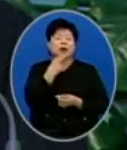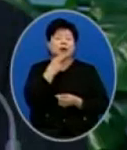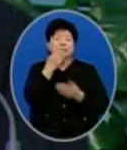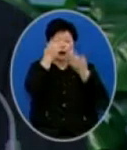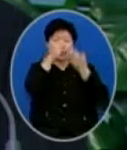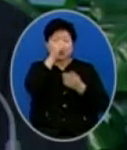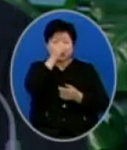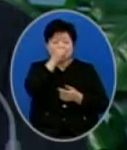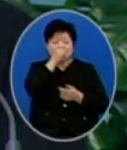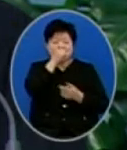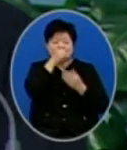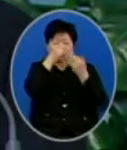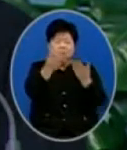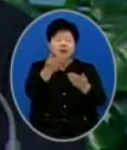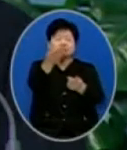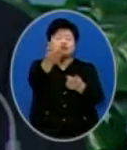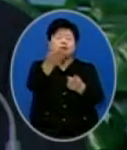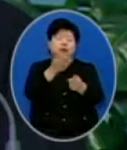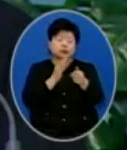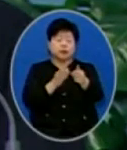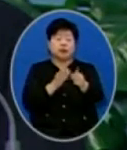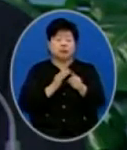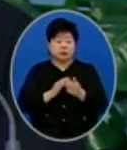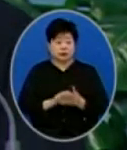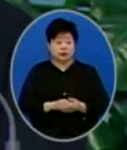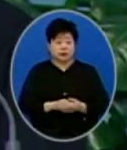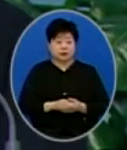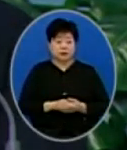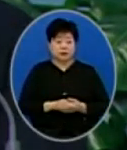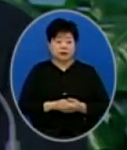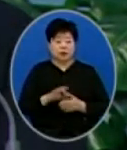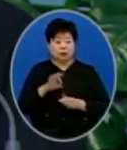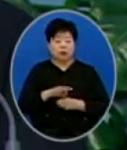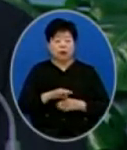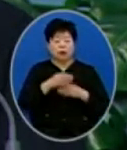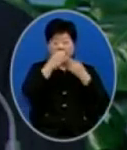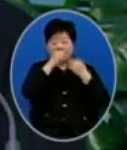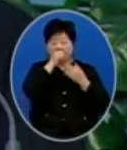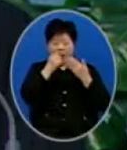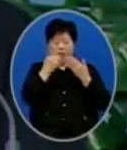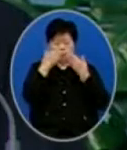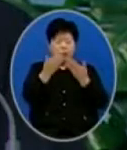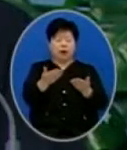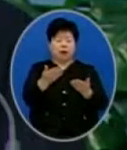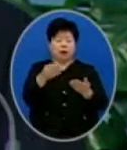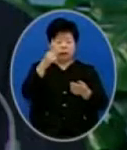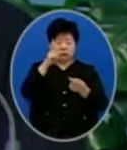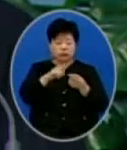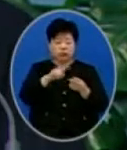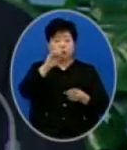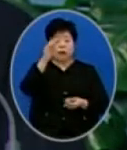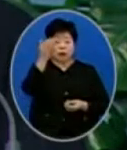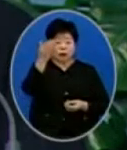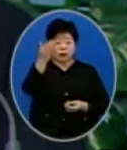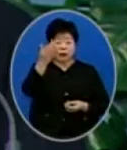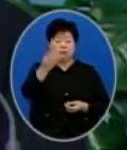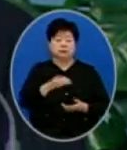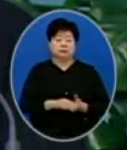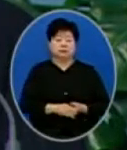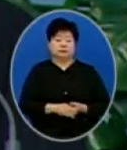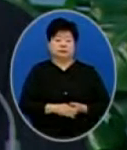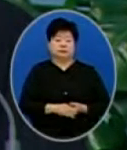죄가 없이 들어와 있습니다 사면에 주십시오 왕이 사멸해 줘라 하면 끝나는 거예요 그랬더니